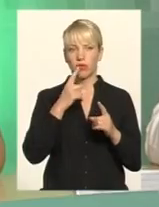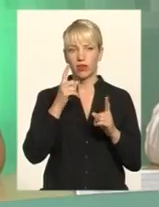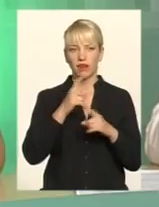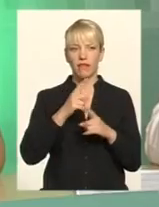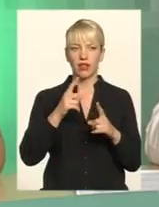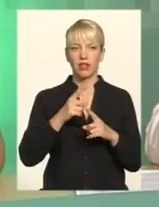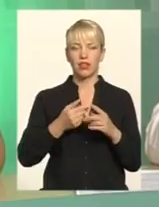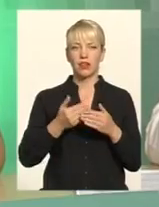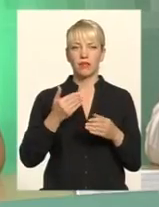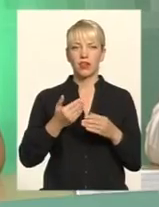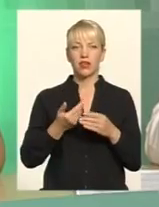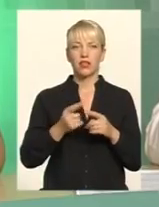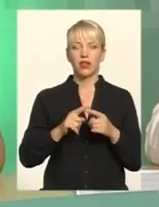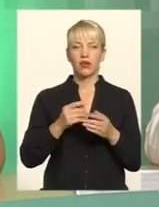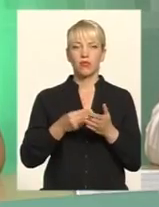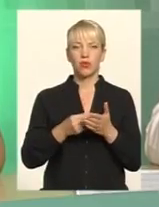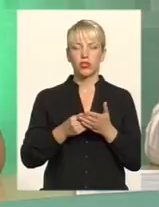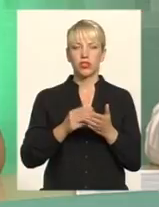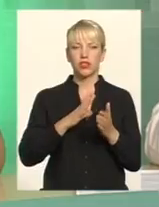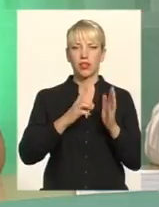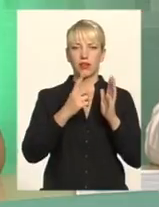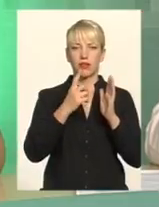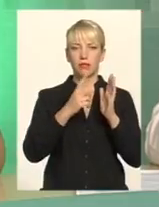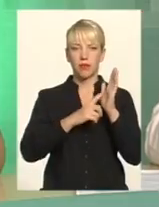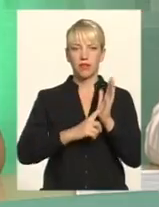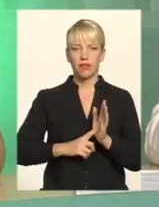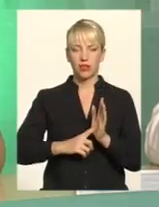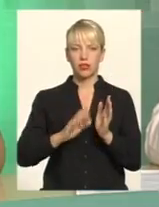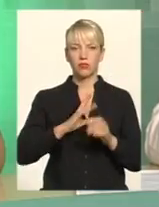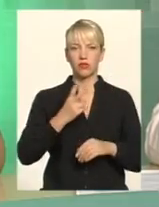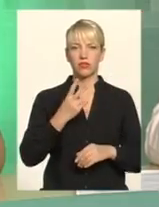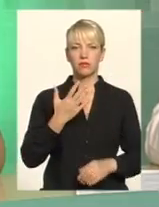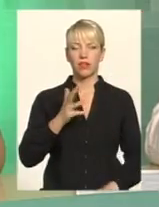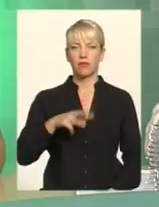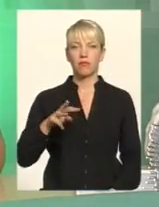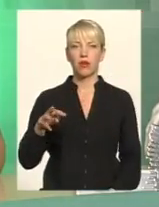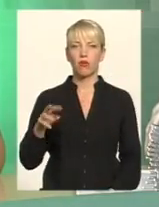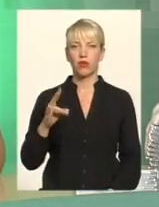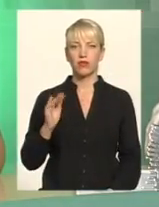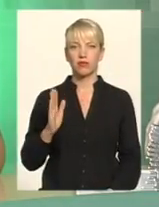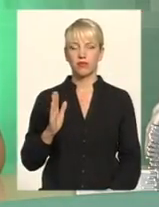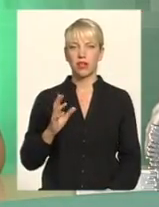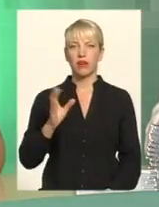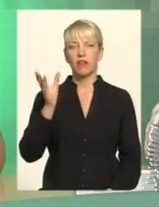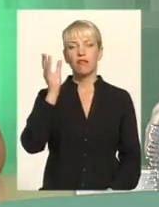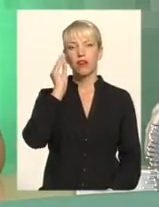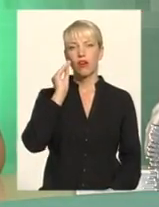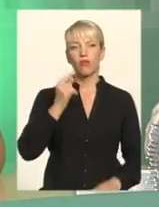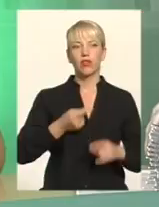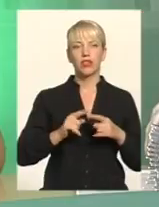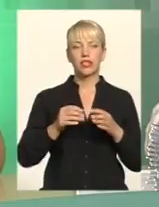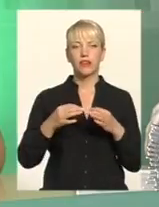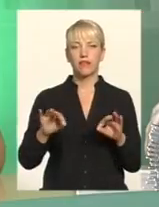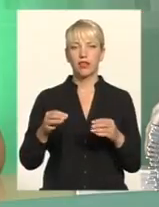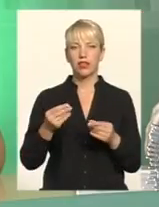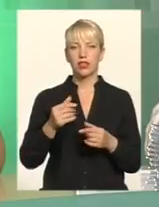перерозподілу. Перевиконання бюджету за перше півріччя склало всього 25 мільйонів. Із врахуванням тих вільних лишків, які